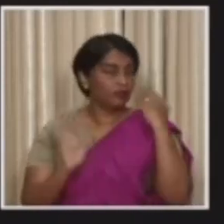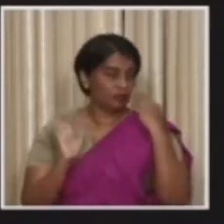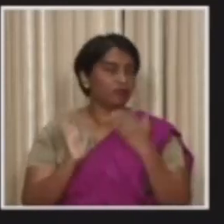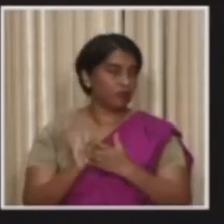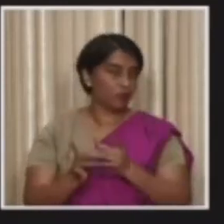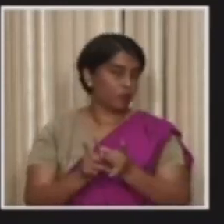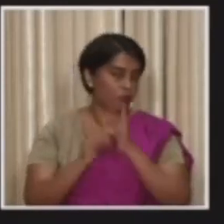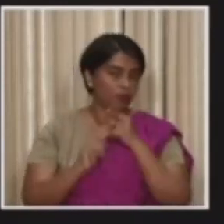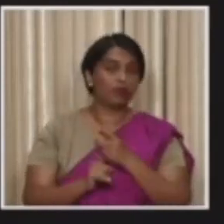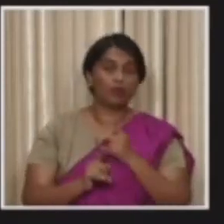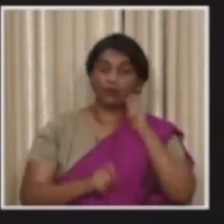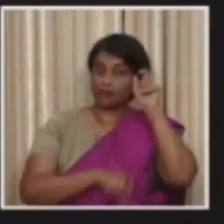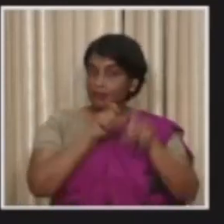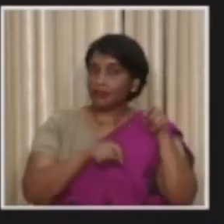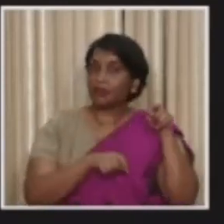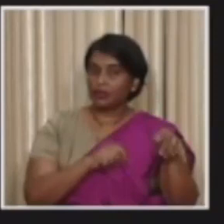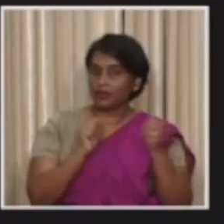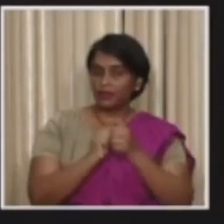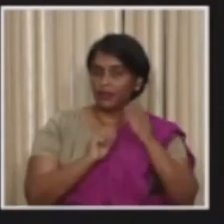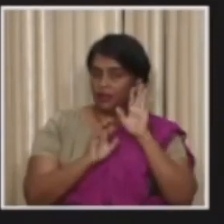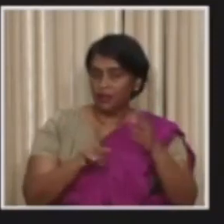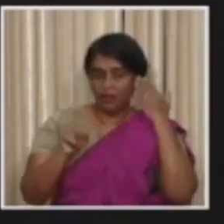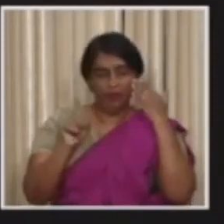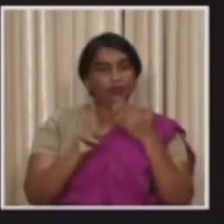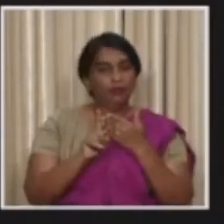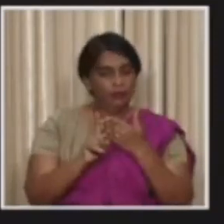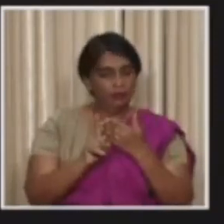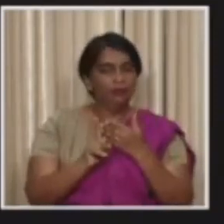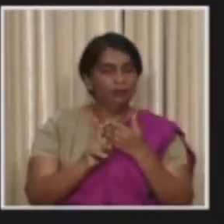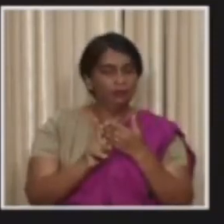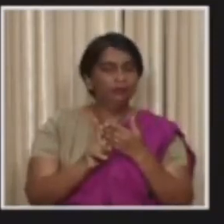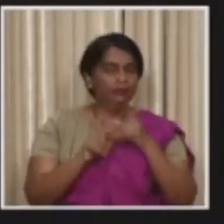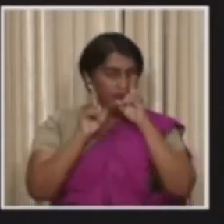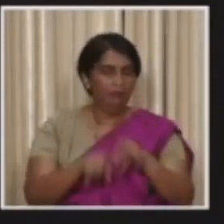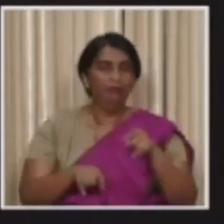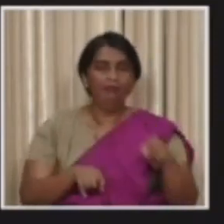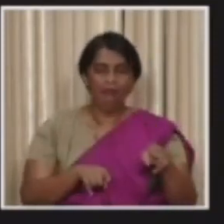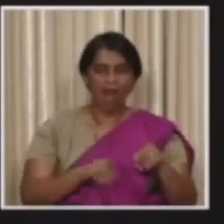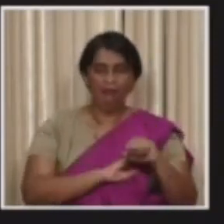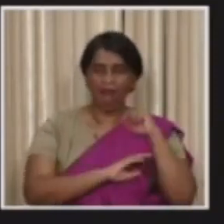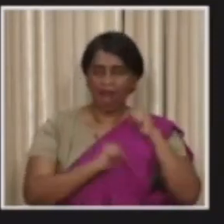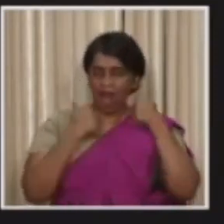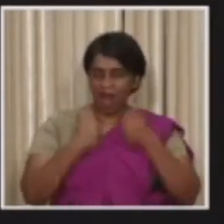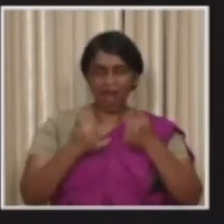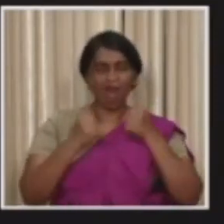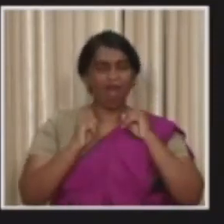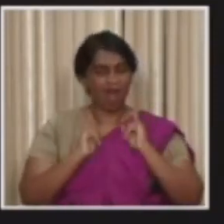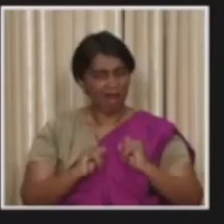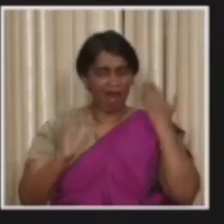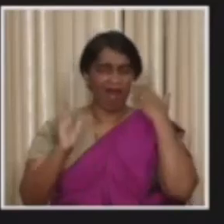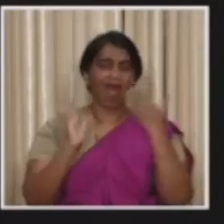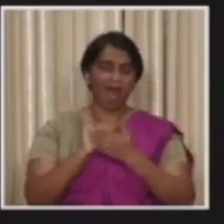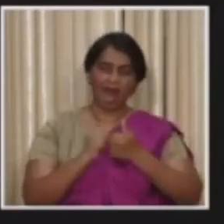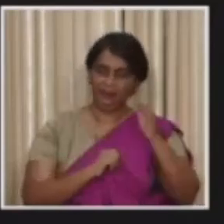උඩ තමයි ඒ නිලධාරීන් කටයුතු කරනවා උඩ කියන එක උඩ විතරයි මේකේ සාර්ථකත්වය